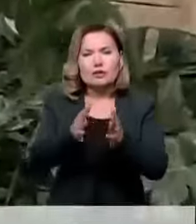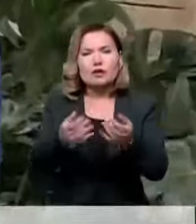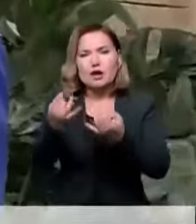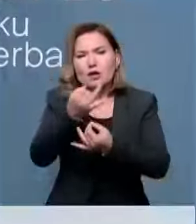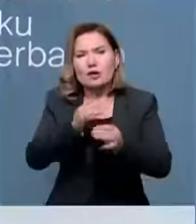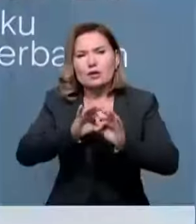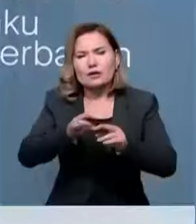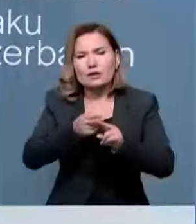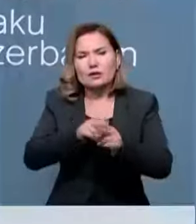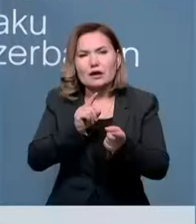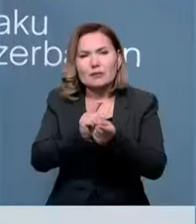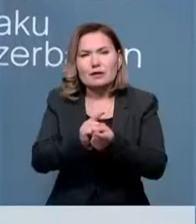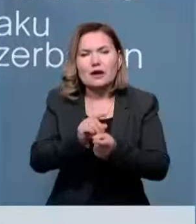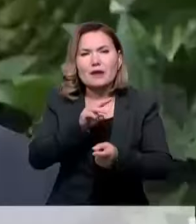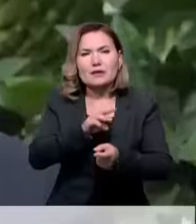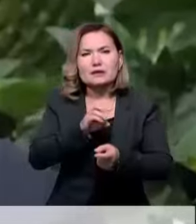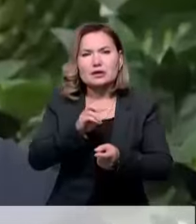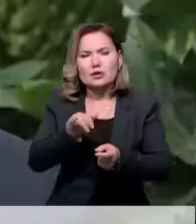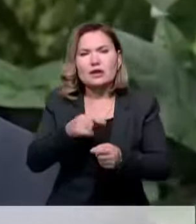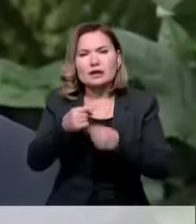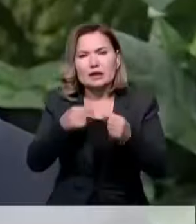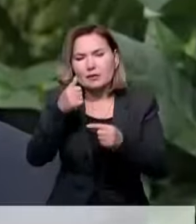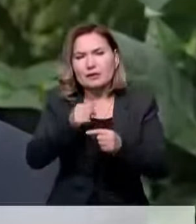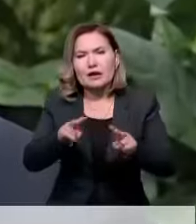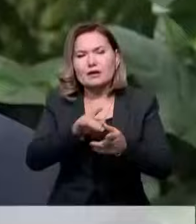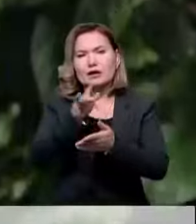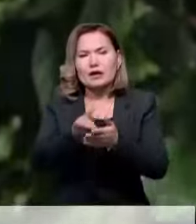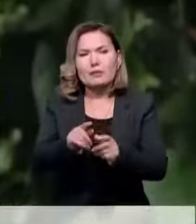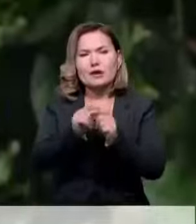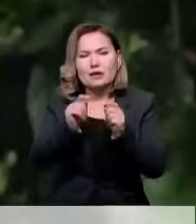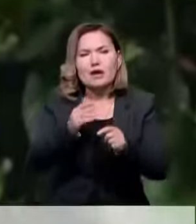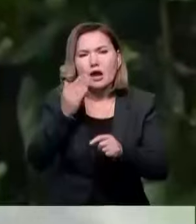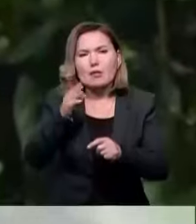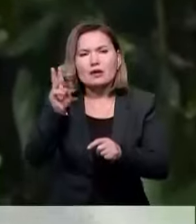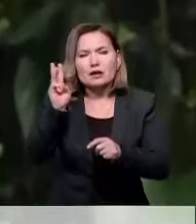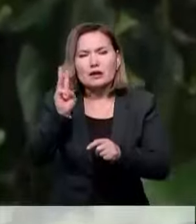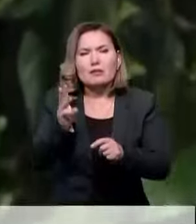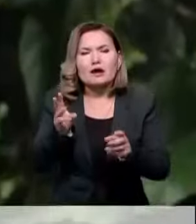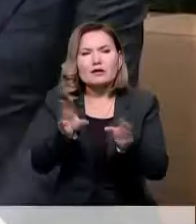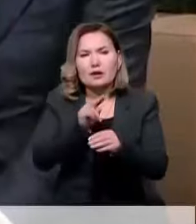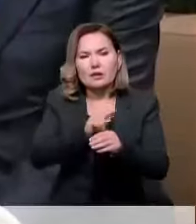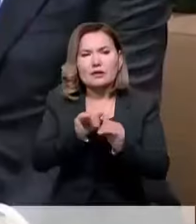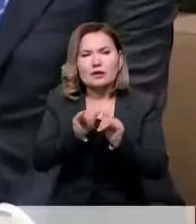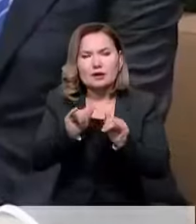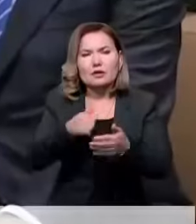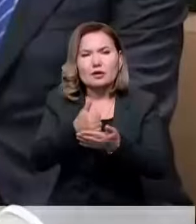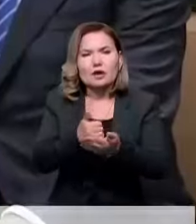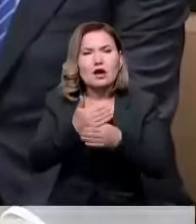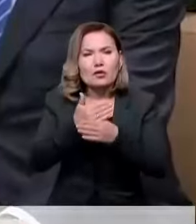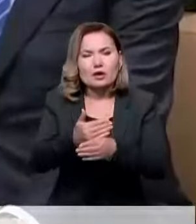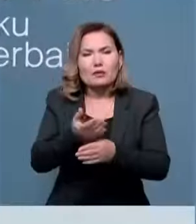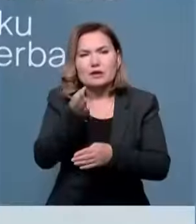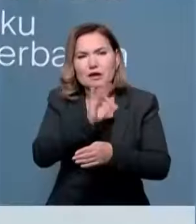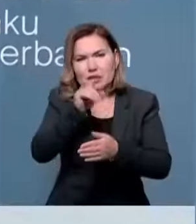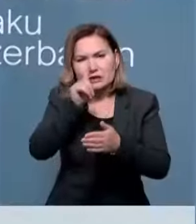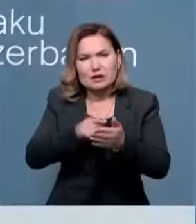мүмкіндіктерін талқылады. Кездесуде Майя Санду келесі жылы Астанада ашылатын Молдова елшілігі ықпалдастықты дамытуға септігін тигізетініне